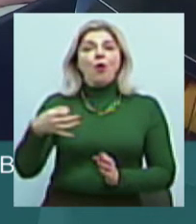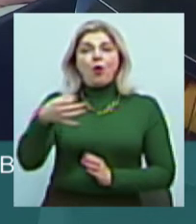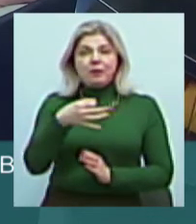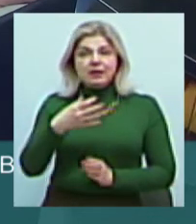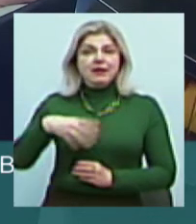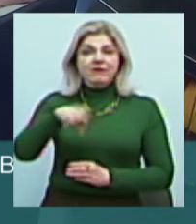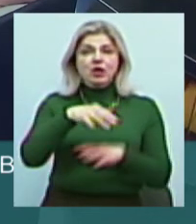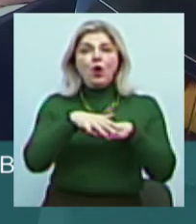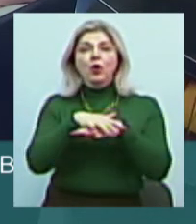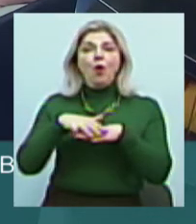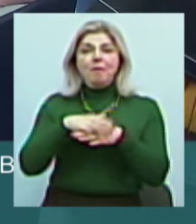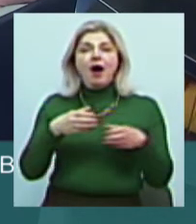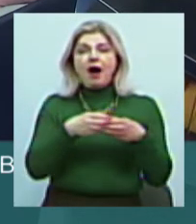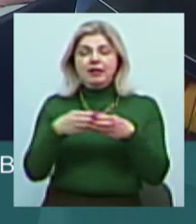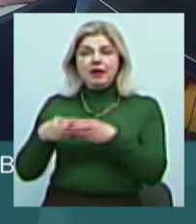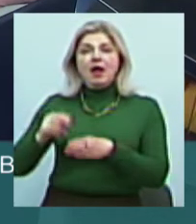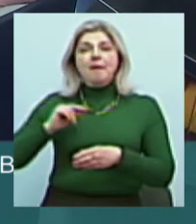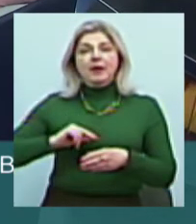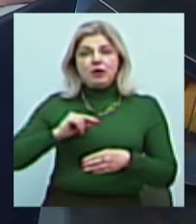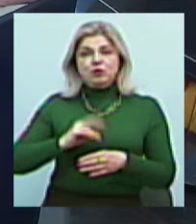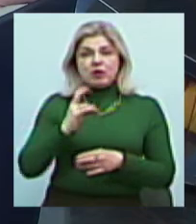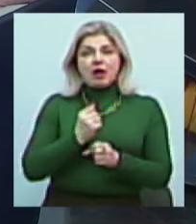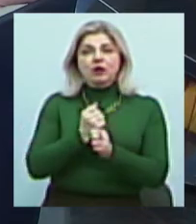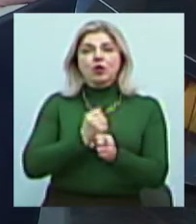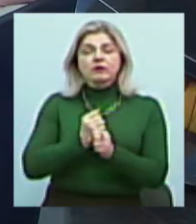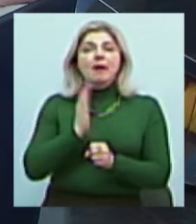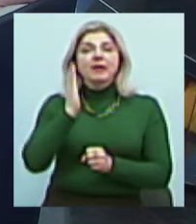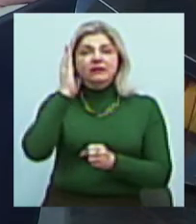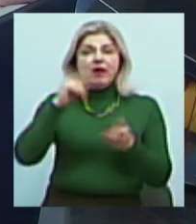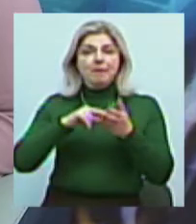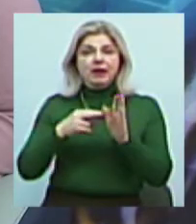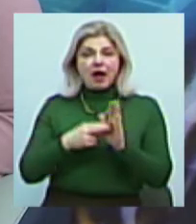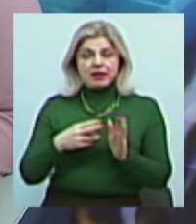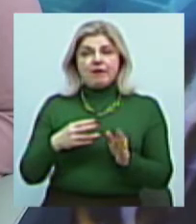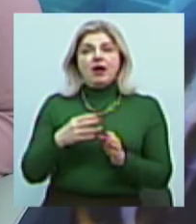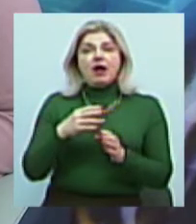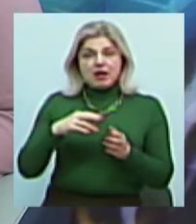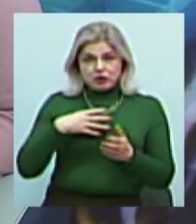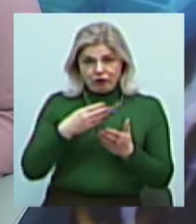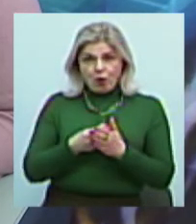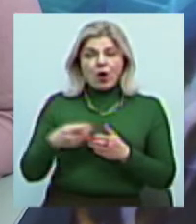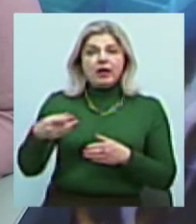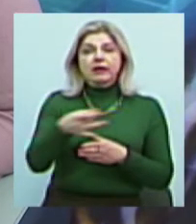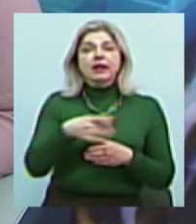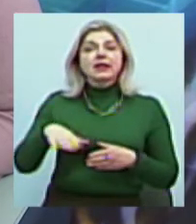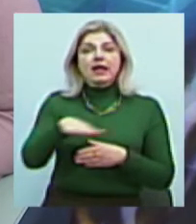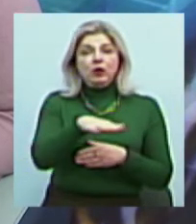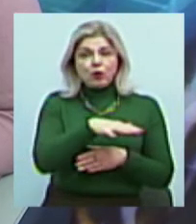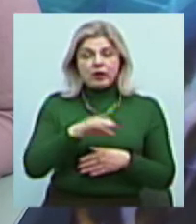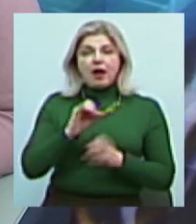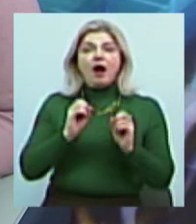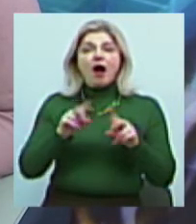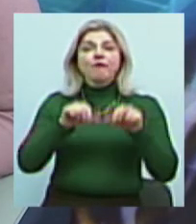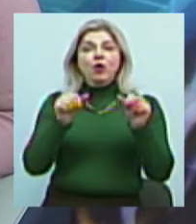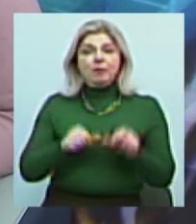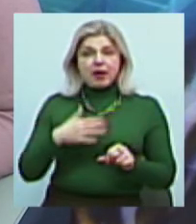громади працюють над розробкою перспективних планів розвитку своїх територій. І як формувалася наша робоча група?